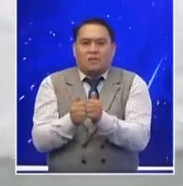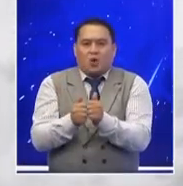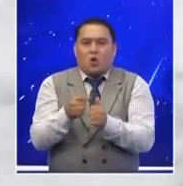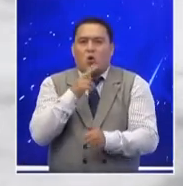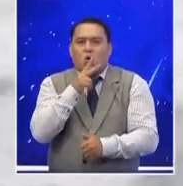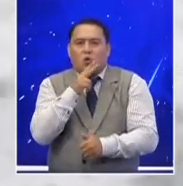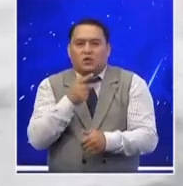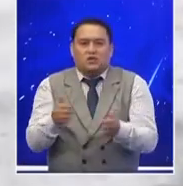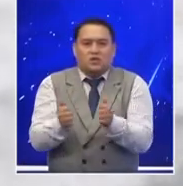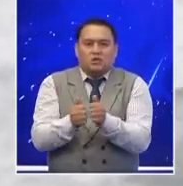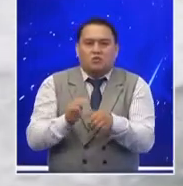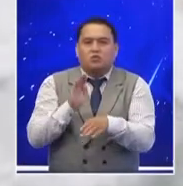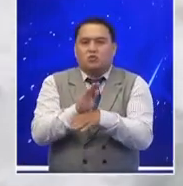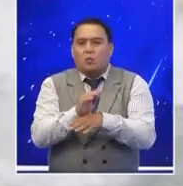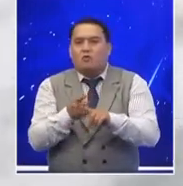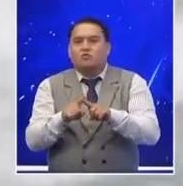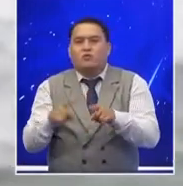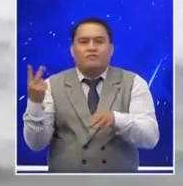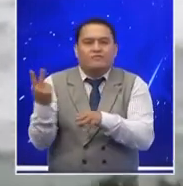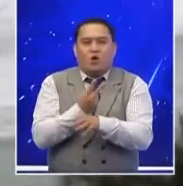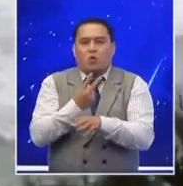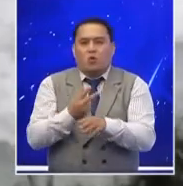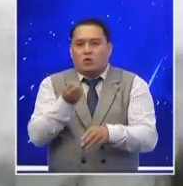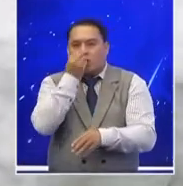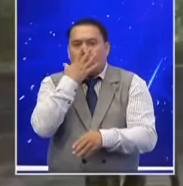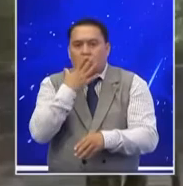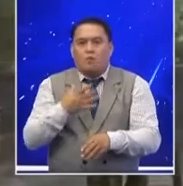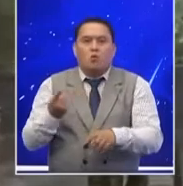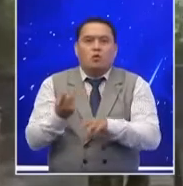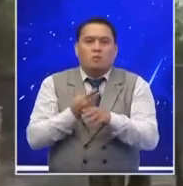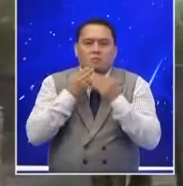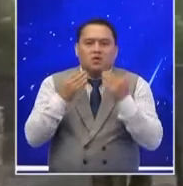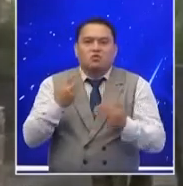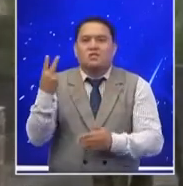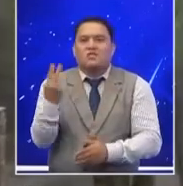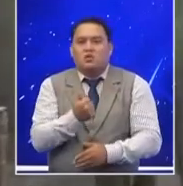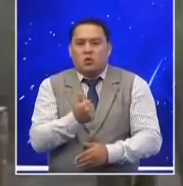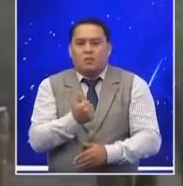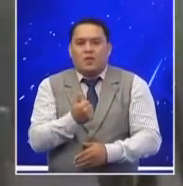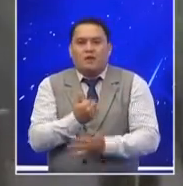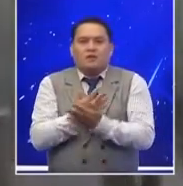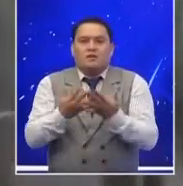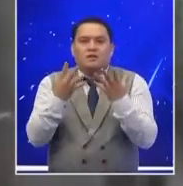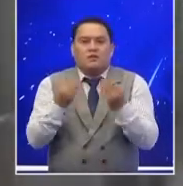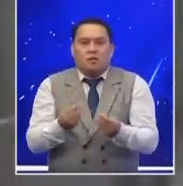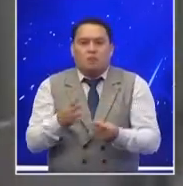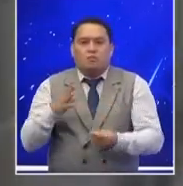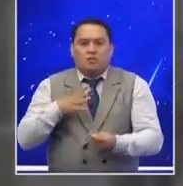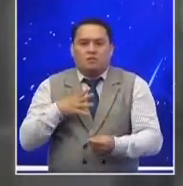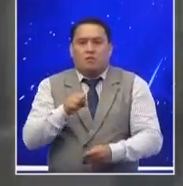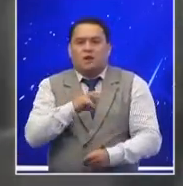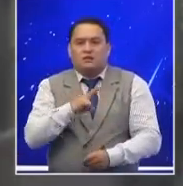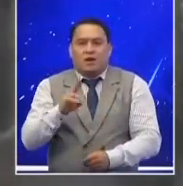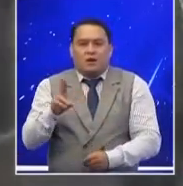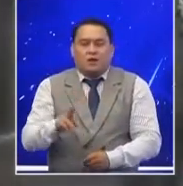Корейском полуострове. Добавим, это уже второй тайфун, обрушившийся на Японию только за последнюю неделю. Несколько дней назад там бушевал